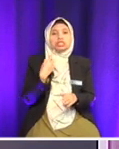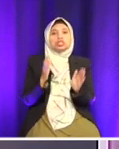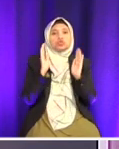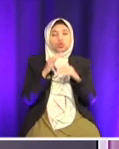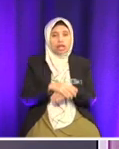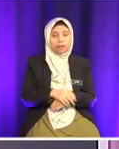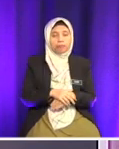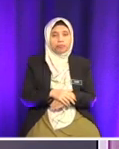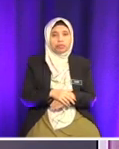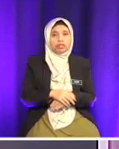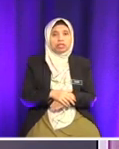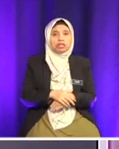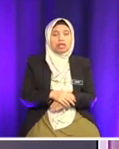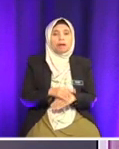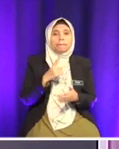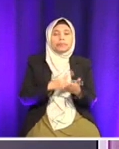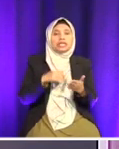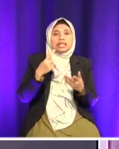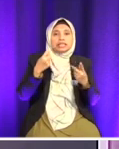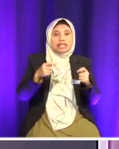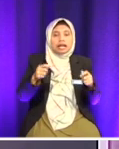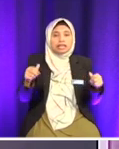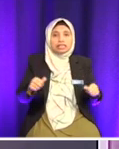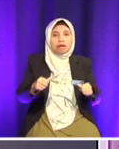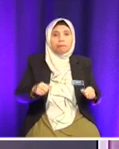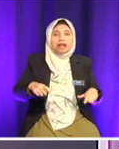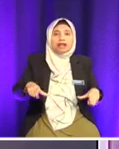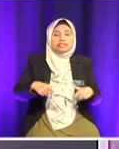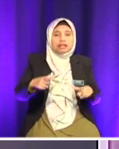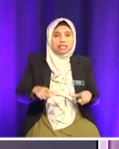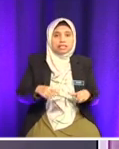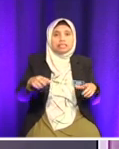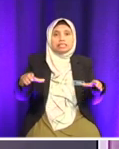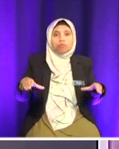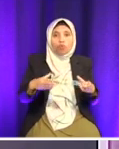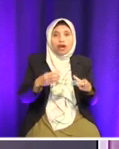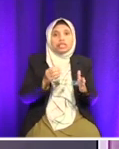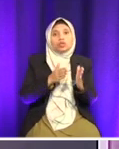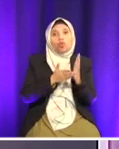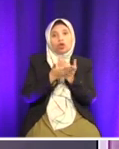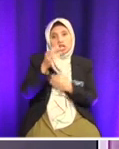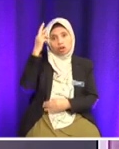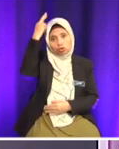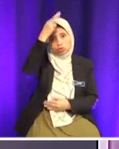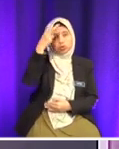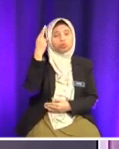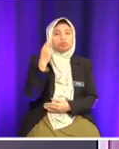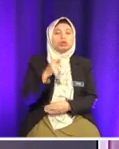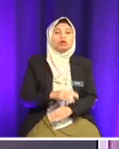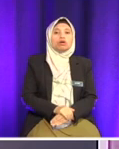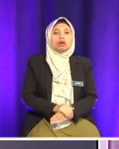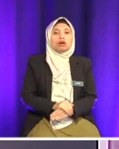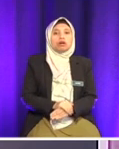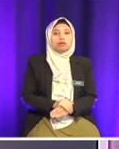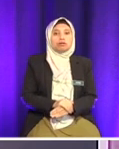yang telah diamalkan ataupun apa yang telah dilaksanakan dilakukan diamalkan oleh Rasulullah Baginda Rasulullah Shallallahu Alaihi